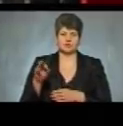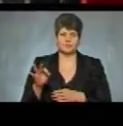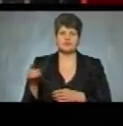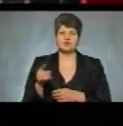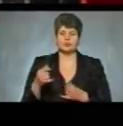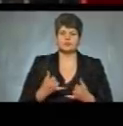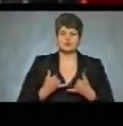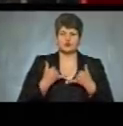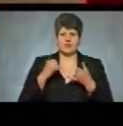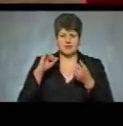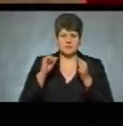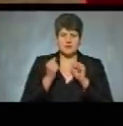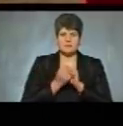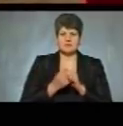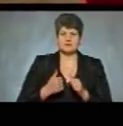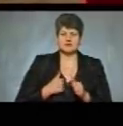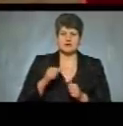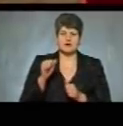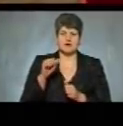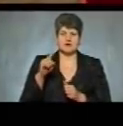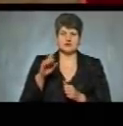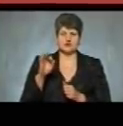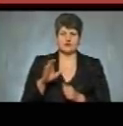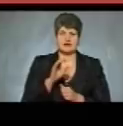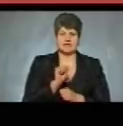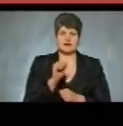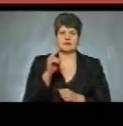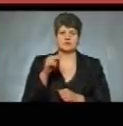вшанували пам'ять бійця добровольчого батальйону «Азов» Андрія Дрьоміна.